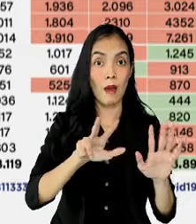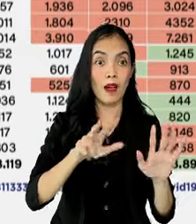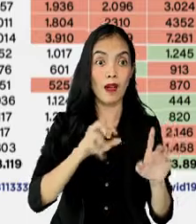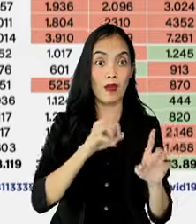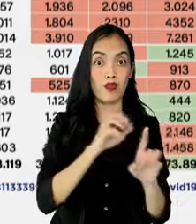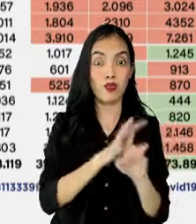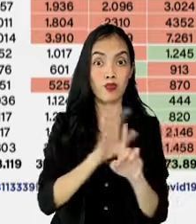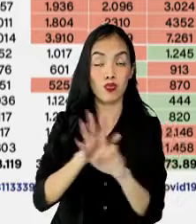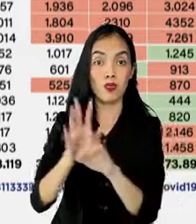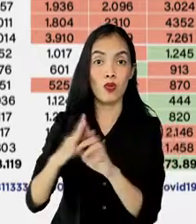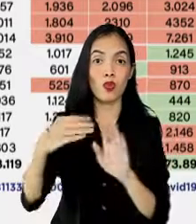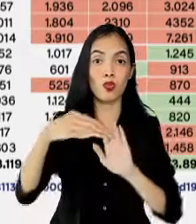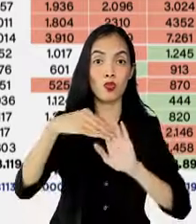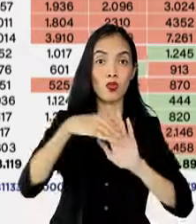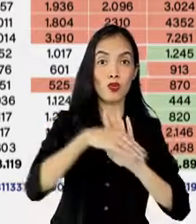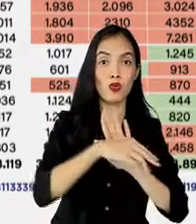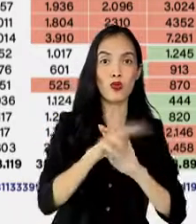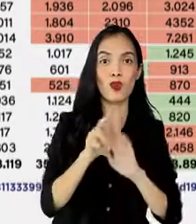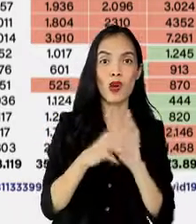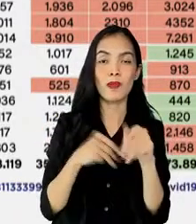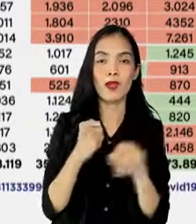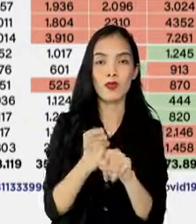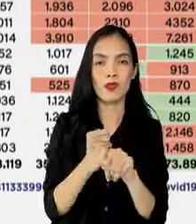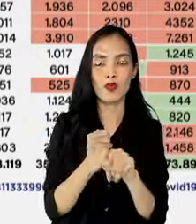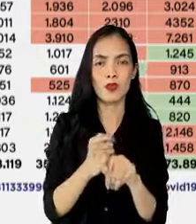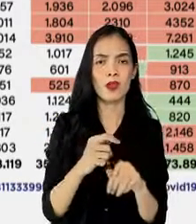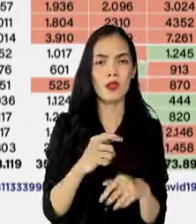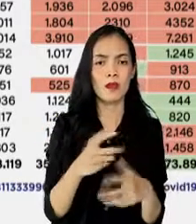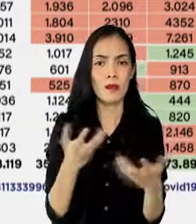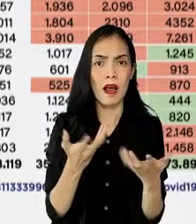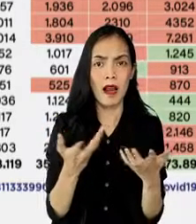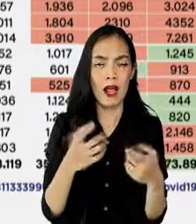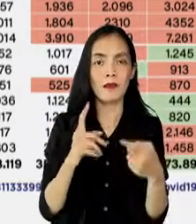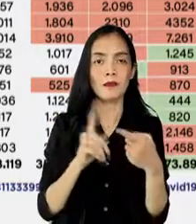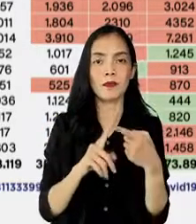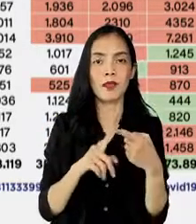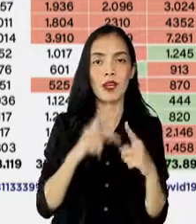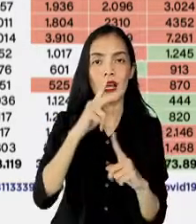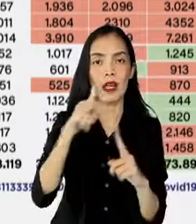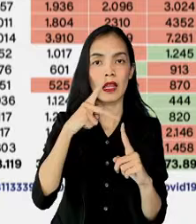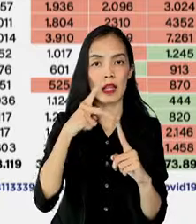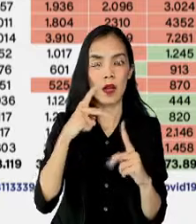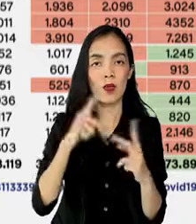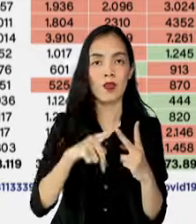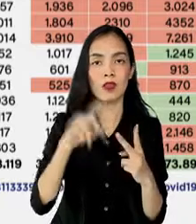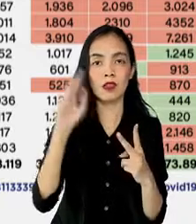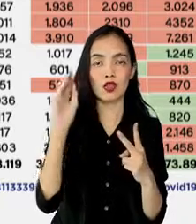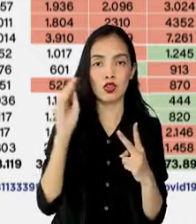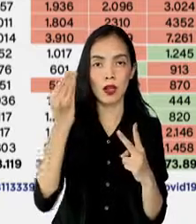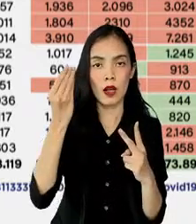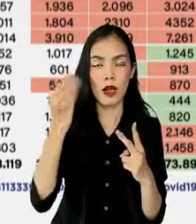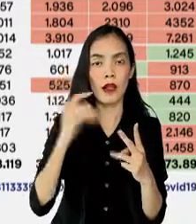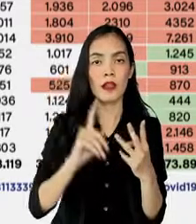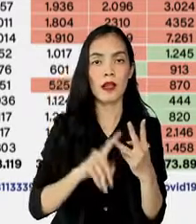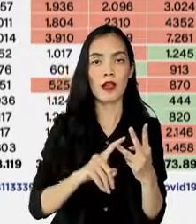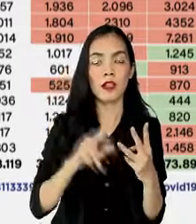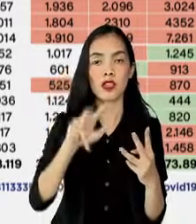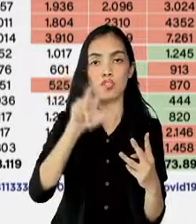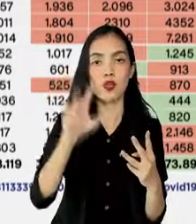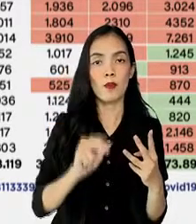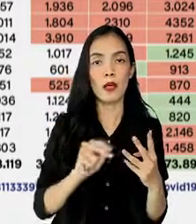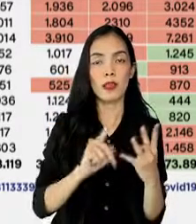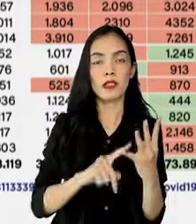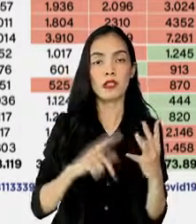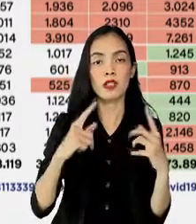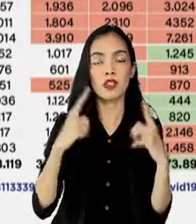dua minggu berturut-turut 28 provinsi tersebut adalah kepulauan Riau DKI Jakarta Jawa Barat